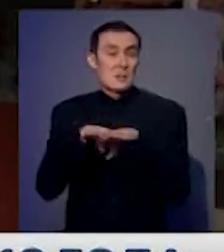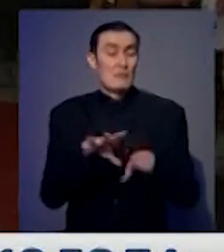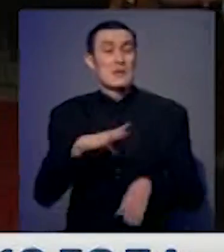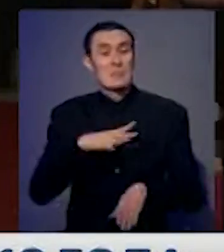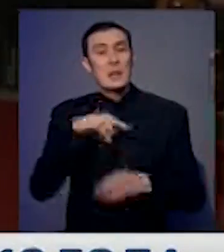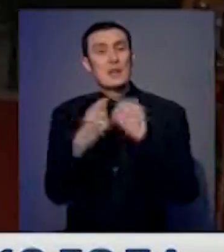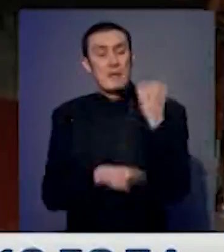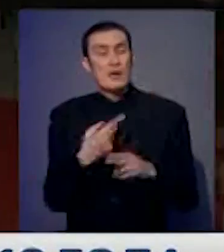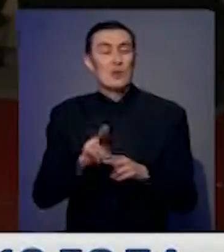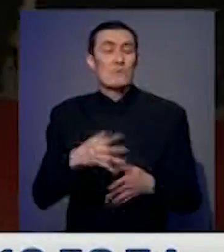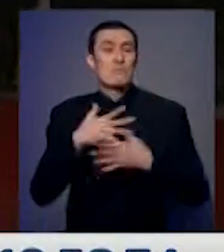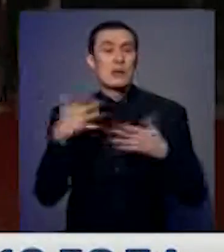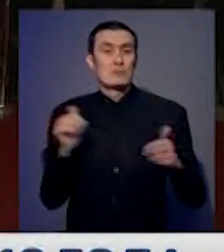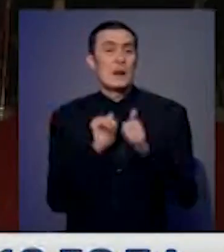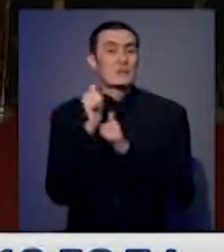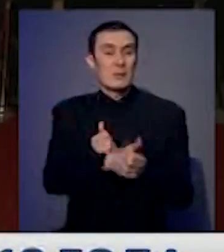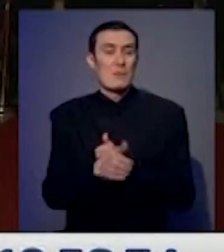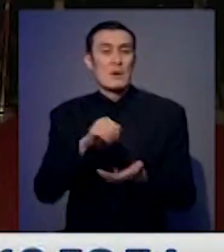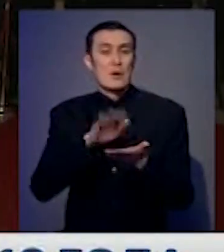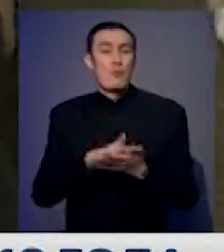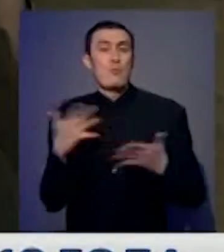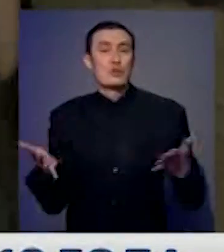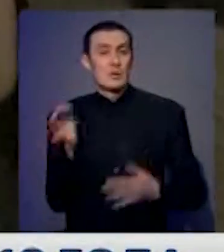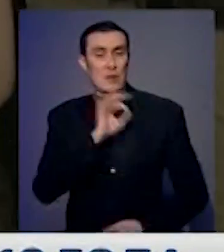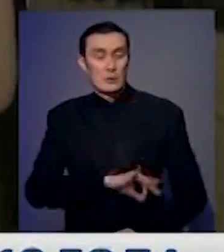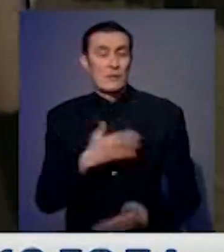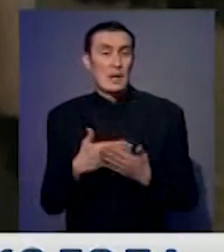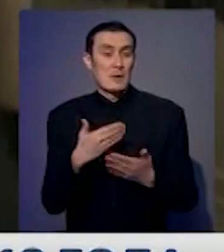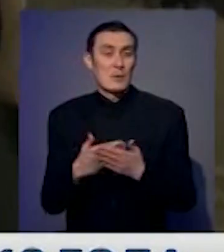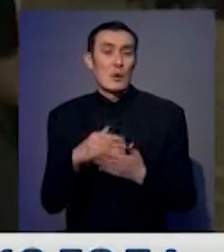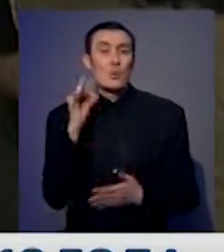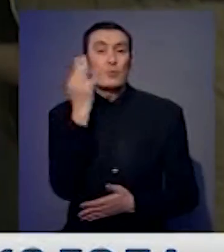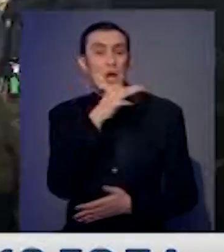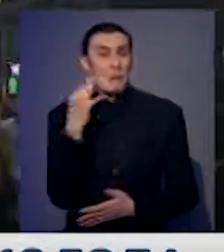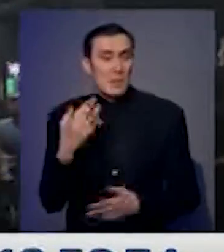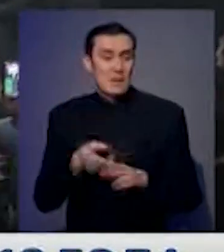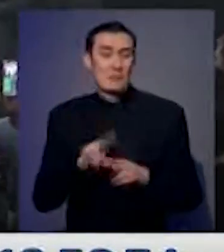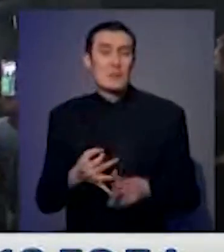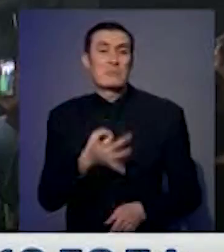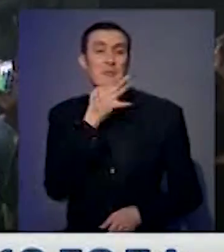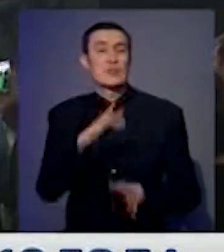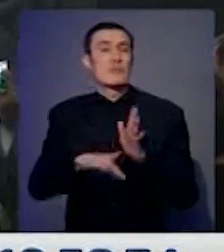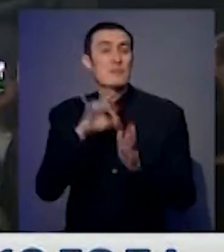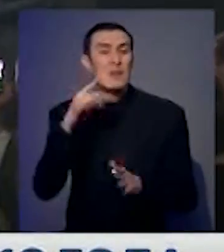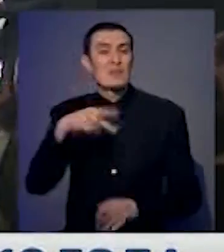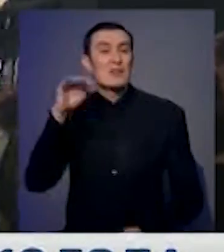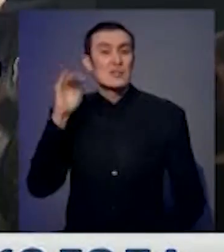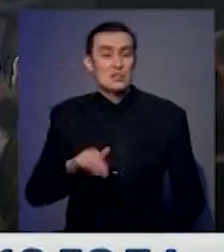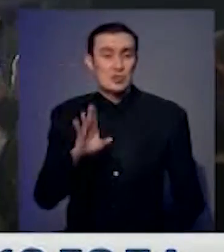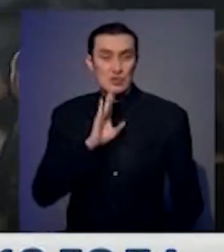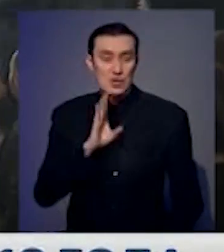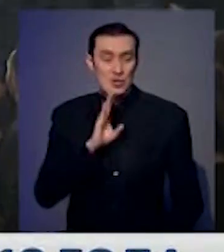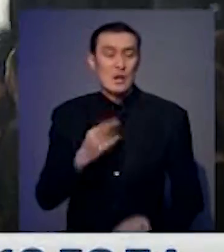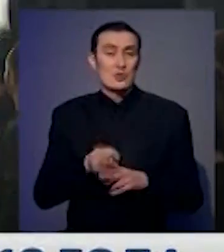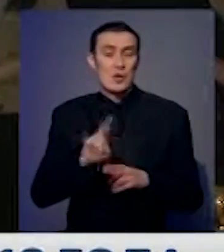и продукты, которые с большим отрывом набрали больше голосов. К примеру, губной помаде отдали предпочтение 20 тысяч женщин,